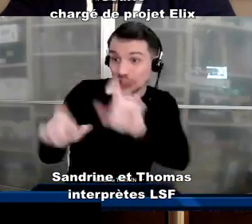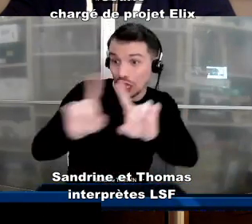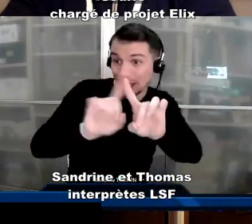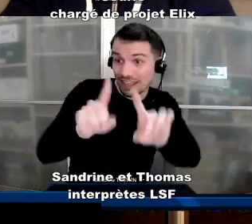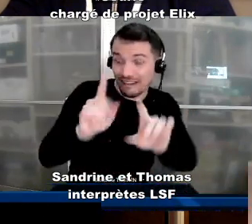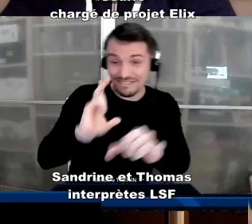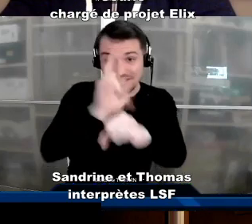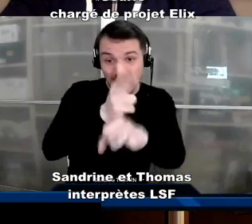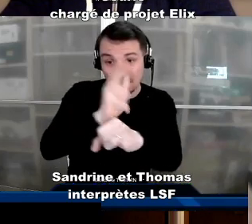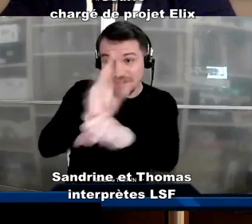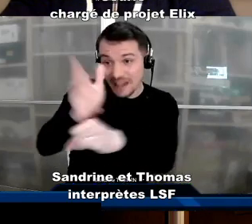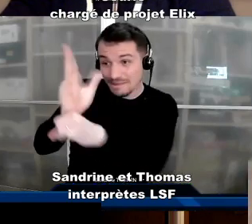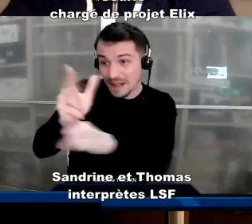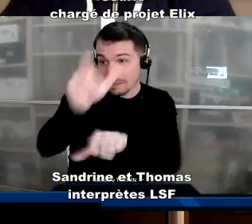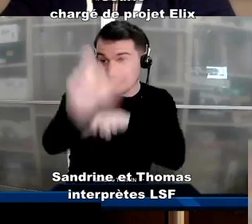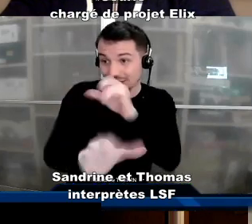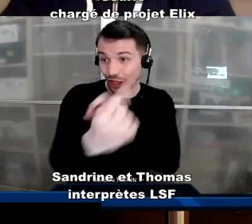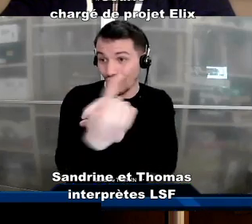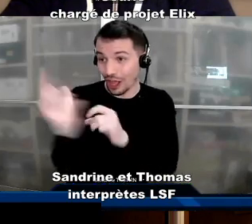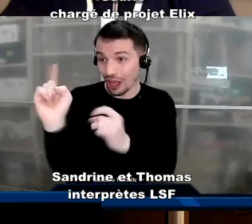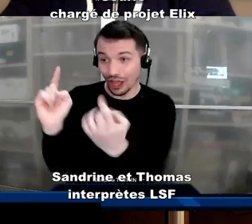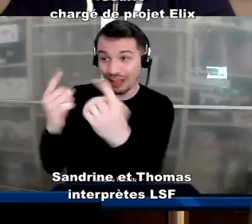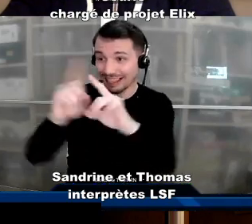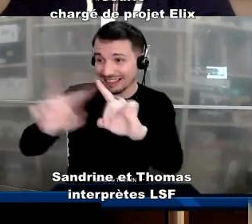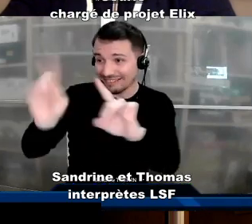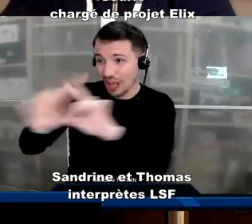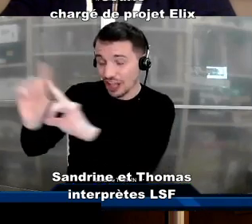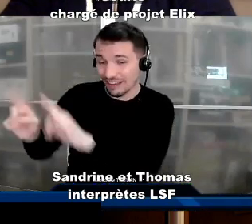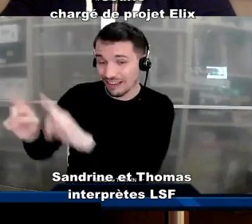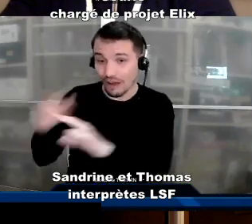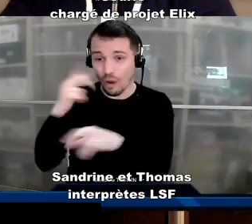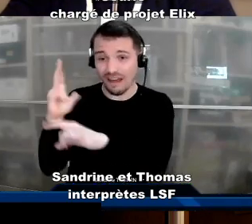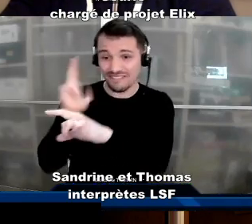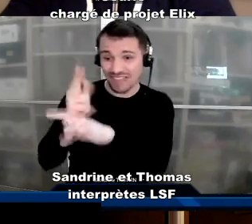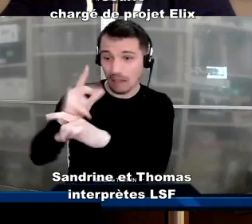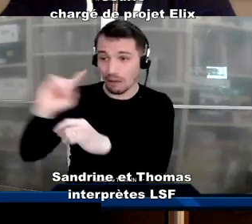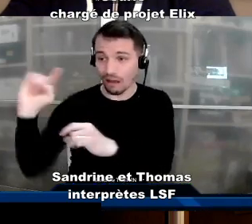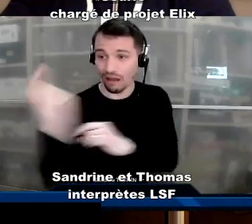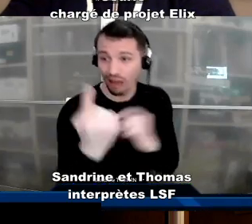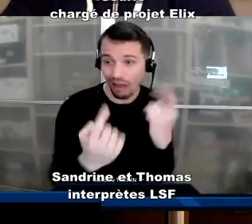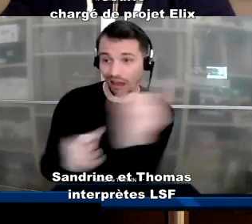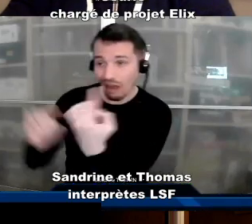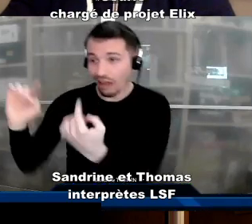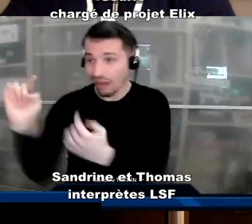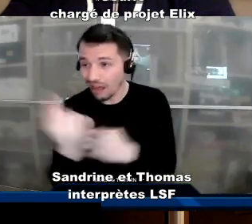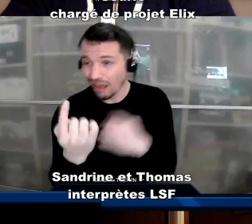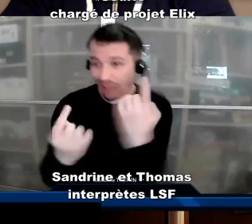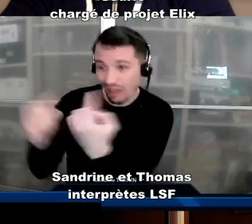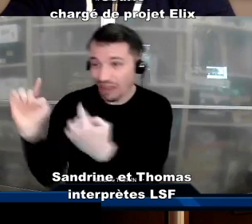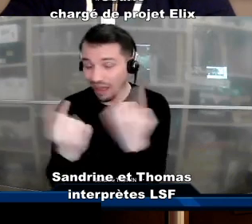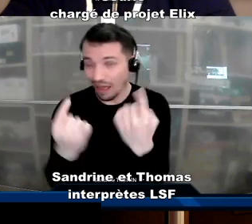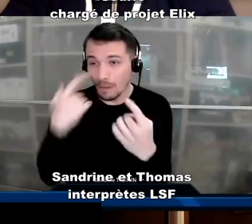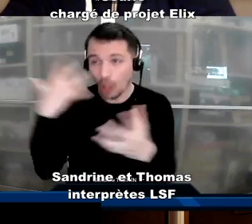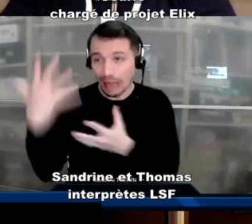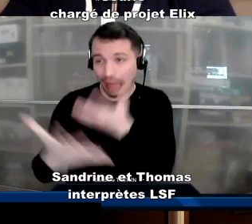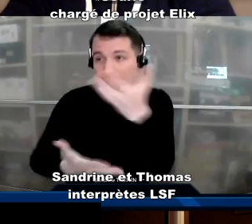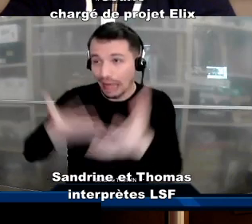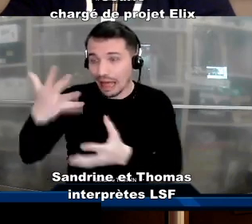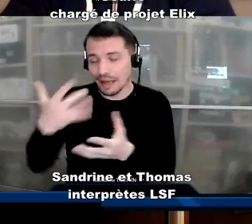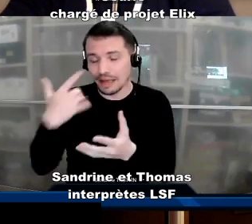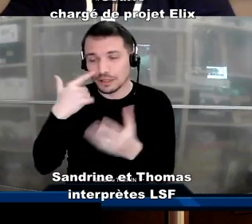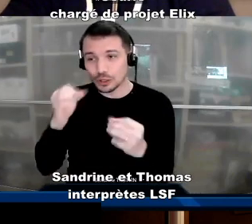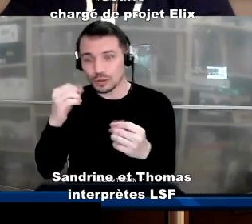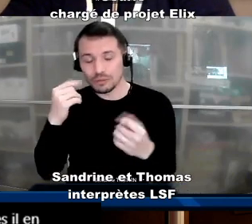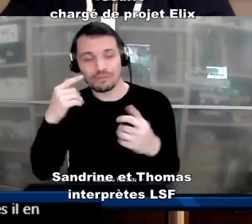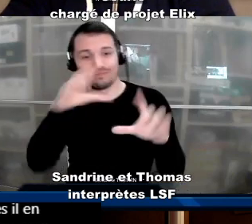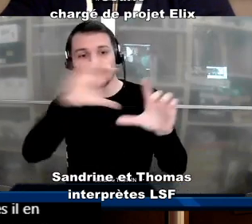petites vidéos courtes, mais on voit qu'il y a des sessions de vidéos qui sont faites à la chaîne, quoi. Il y a quelqu'un qui vient, allez, tu signes ça, alors, ça, ça, ça, ça. Et... Alors, du coup, on peut